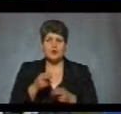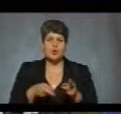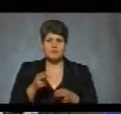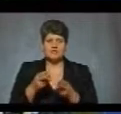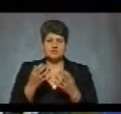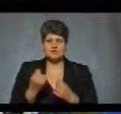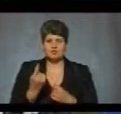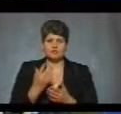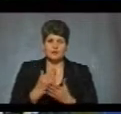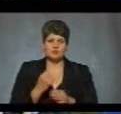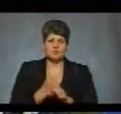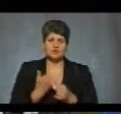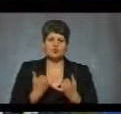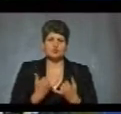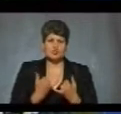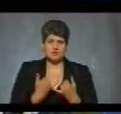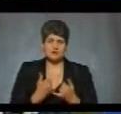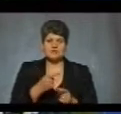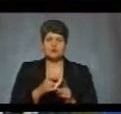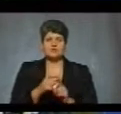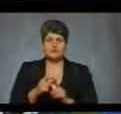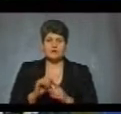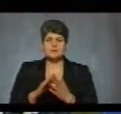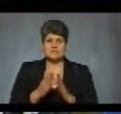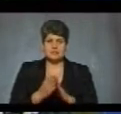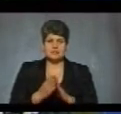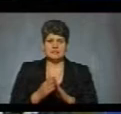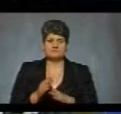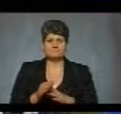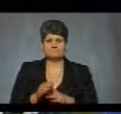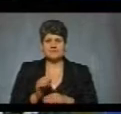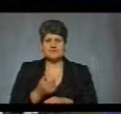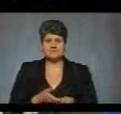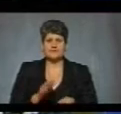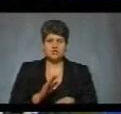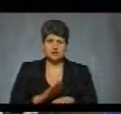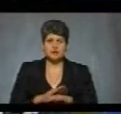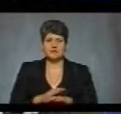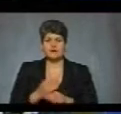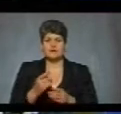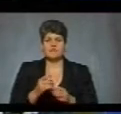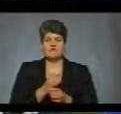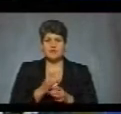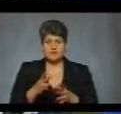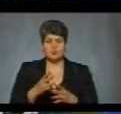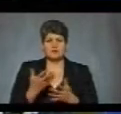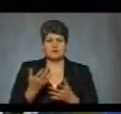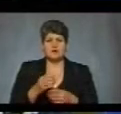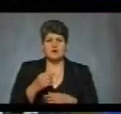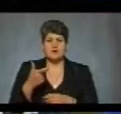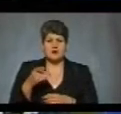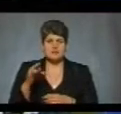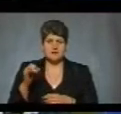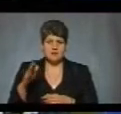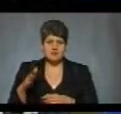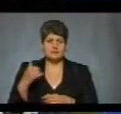мали зробити сьогодні. За його словами, стан чоловіка стабільно важкий. Зазначу, повідомлення про вибух гранати у будинку на вулиці